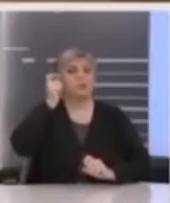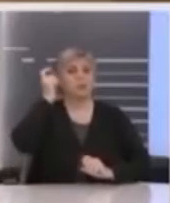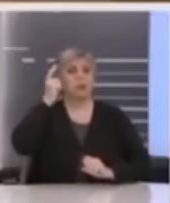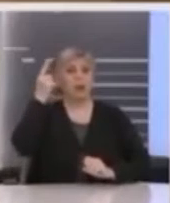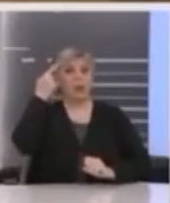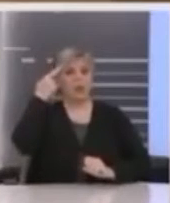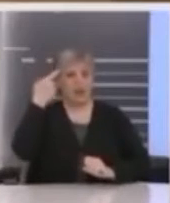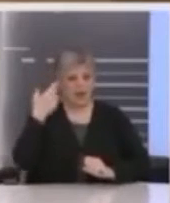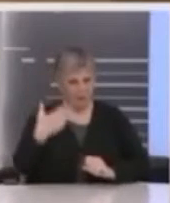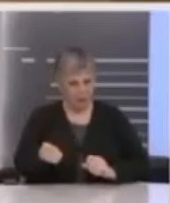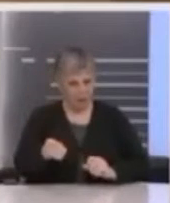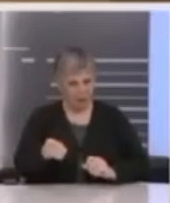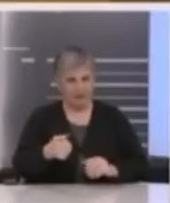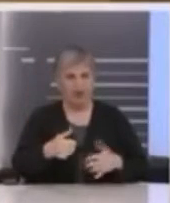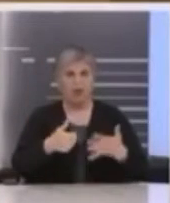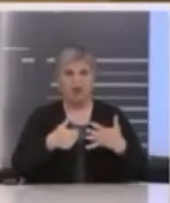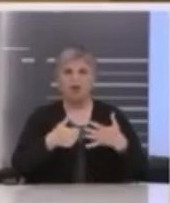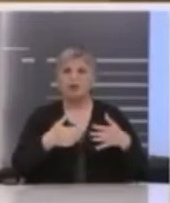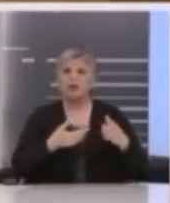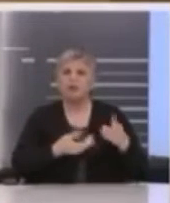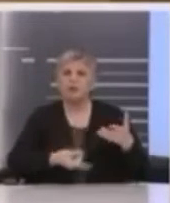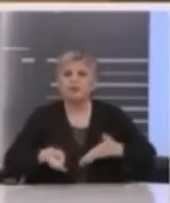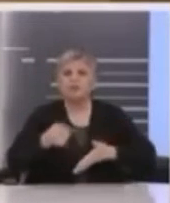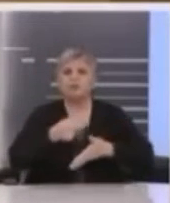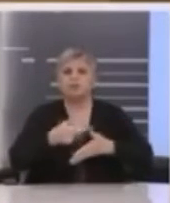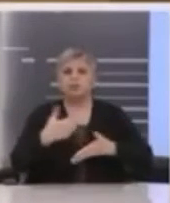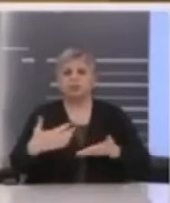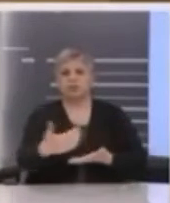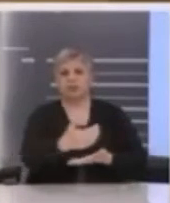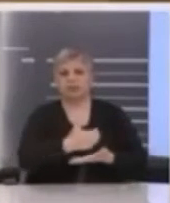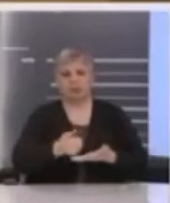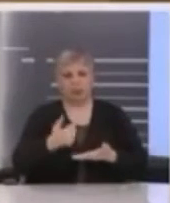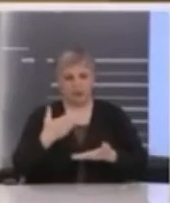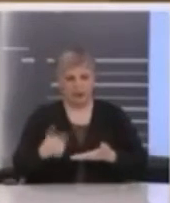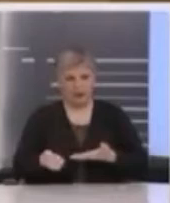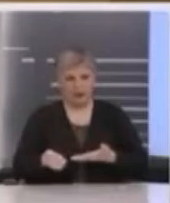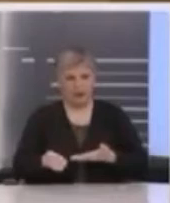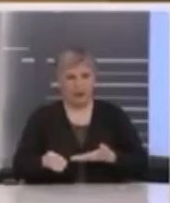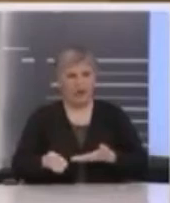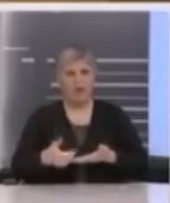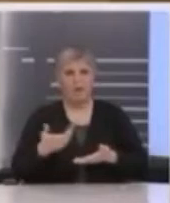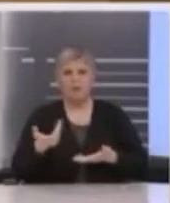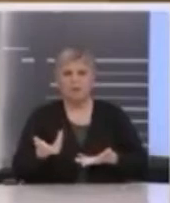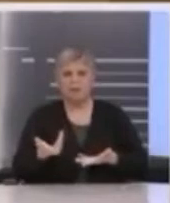Η ταξική πολιτική στην οποία αναφέρθηκε προηγουμένως ο κύριος Τσακαλώτος?